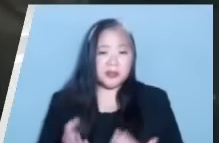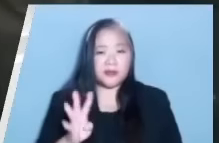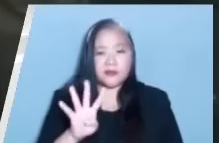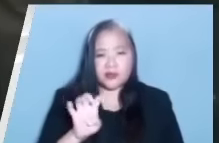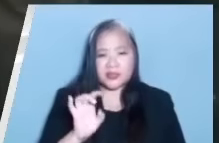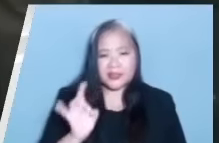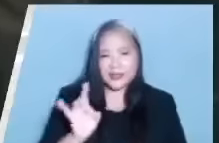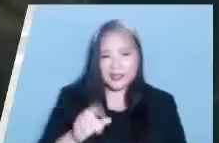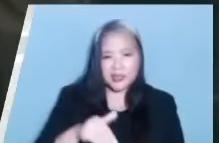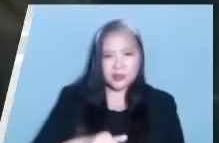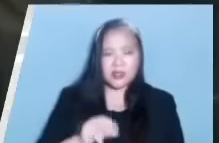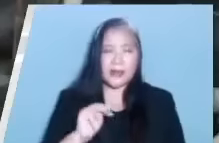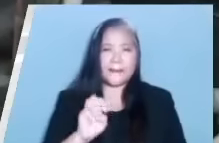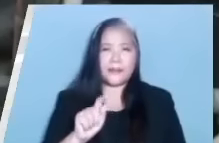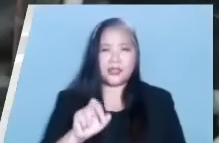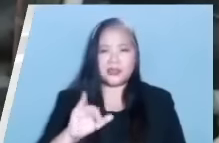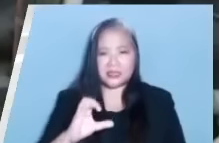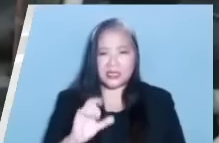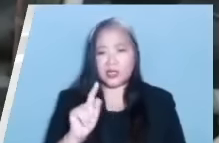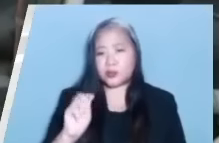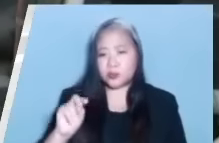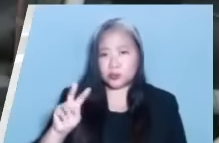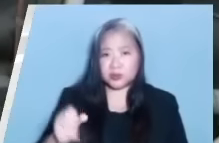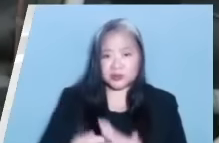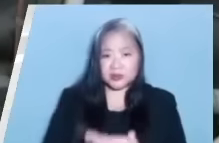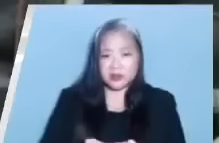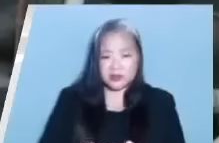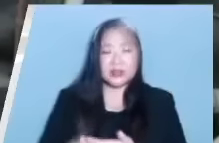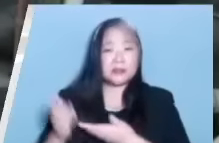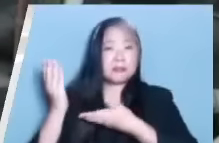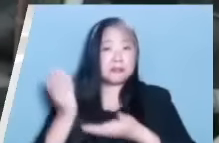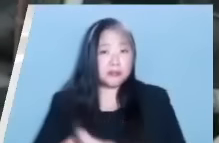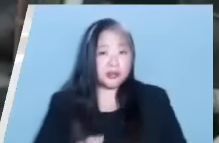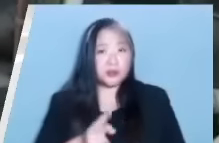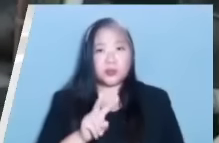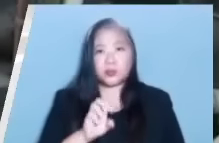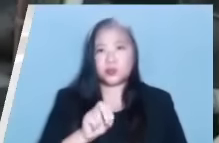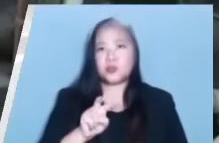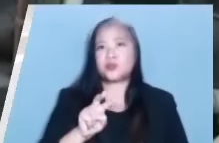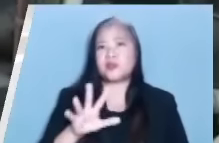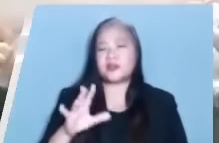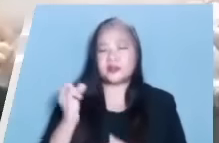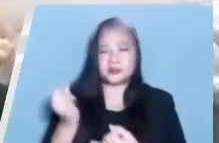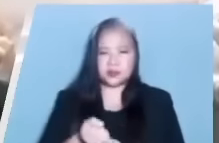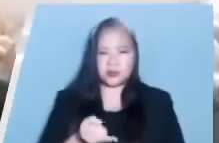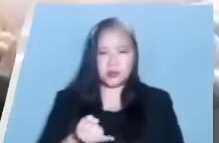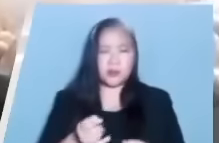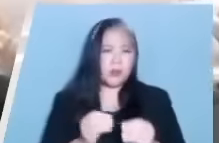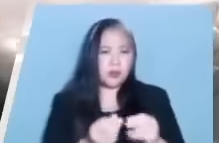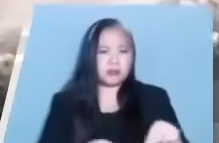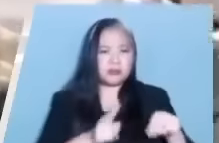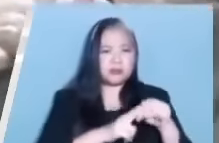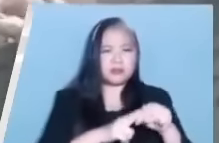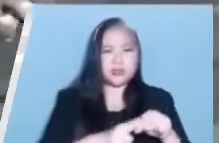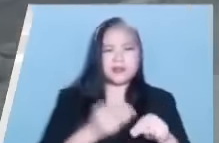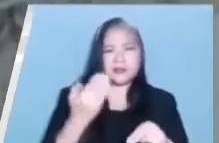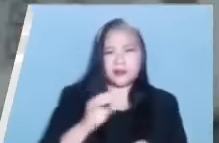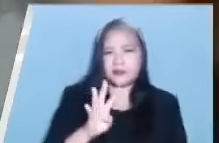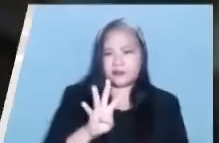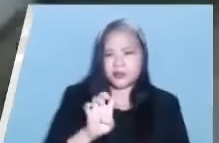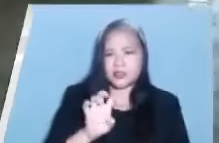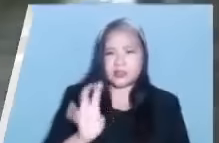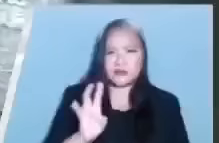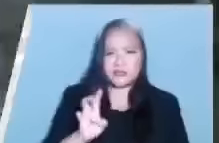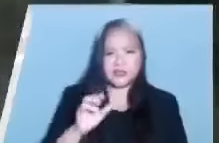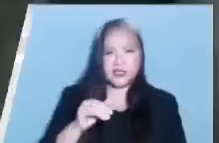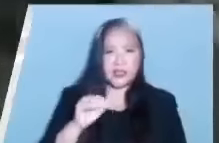tons ang aangkating supply ng manok ng Pilipinas sa taong 2025. Mas mataas kumpara sa inimport ng bansa na 470,000 metric tons